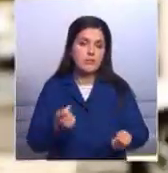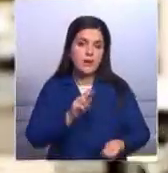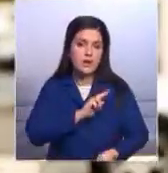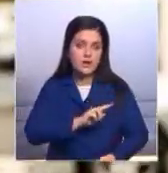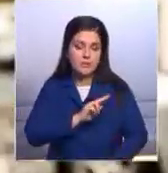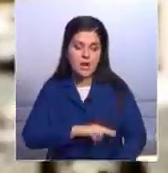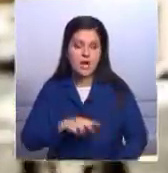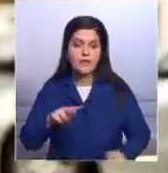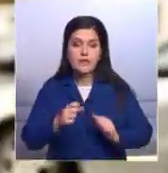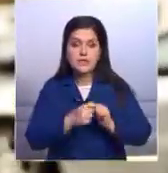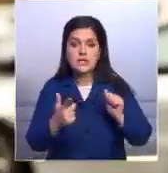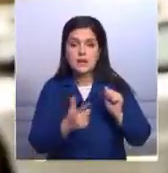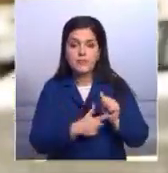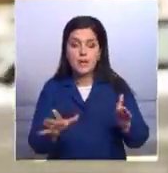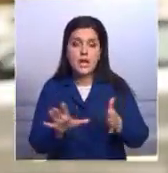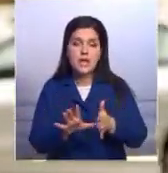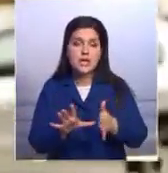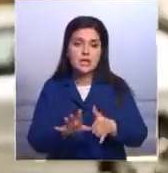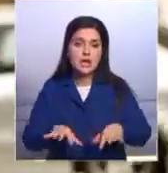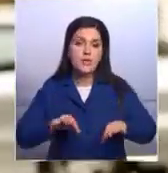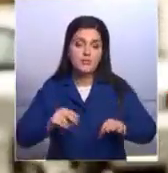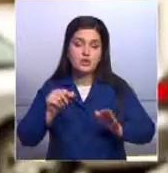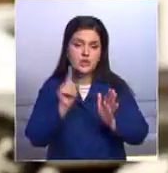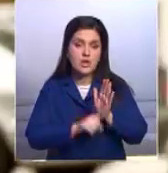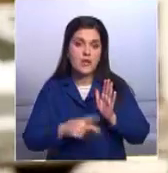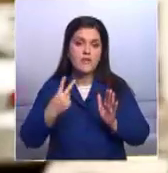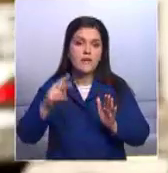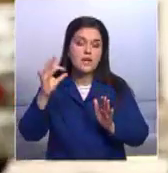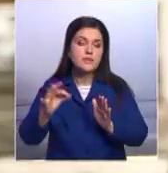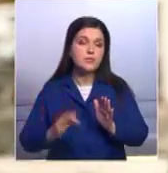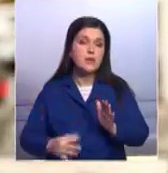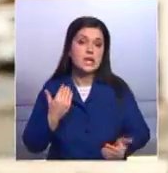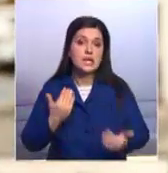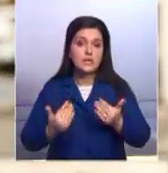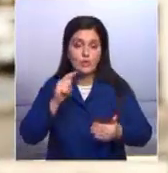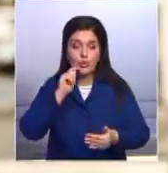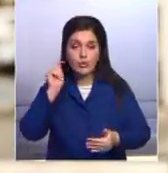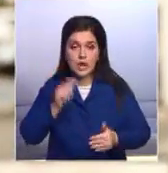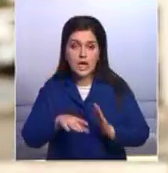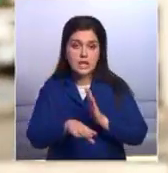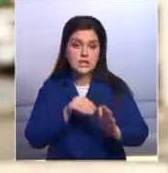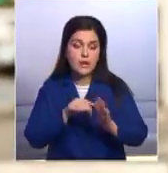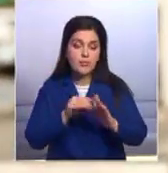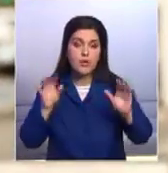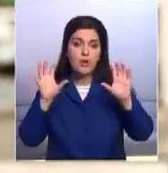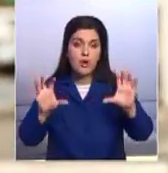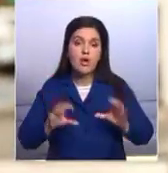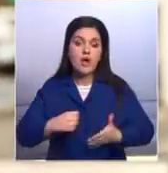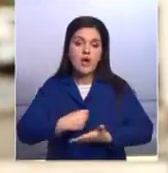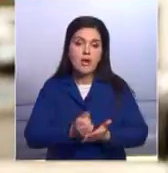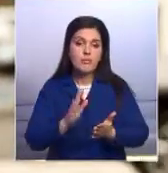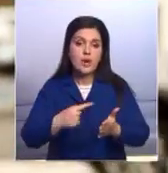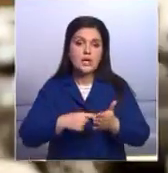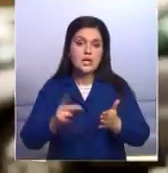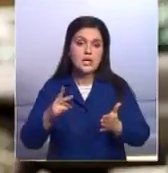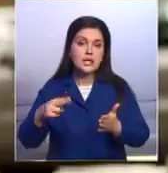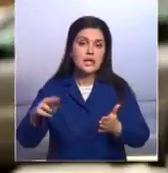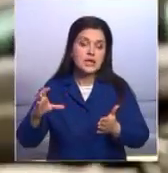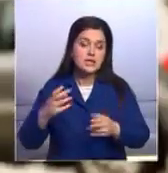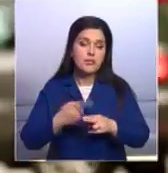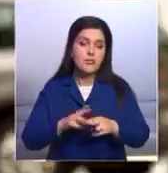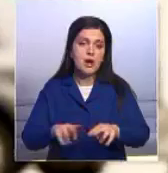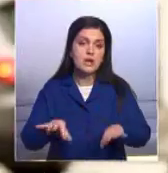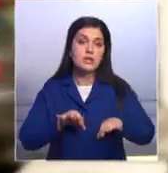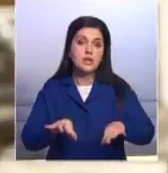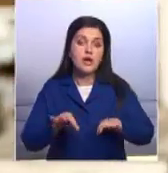В 2017-м электрокары могут подешеветь на 20%, если украинские депутаты примут законопроект об отмене НДС на этот вид